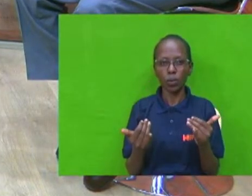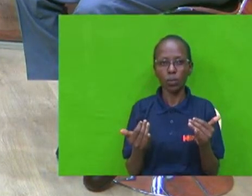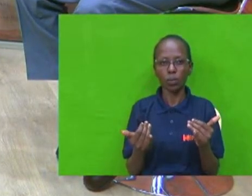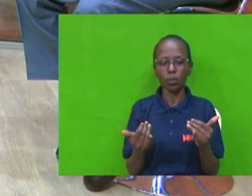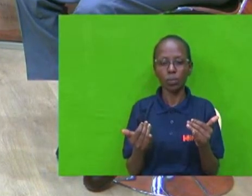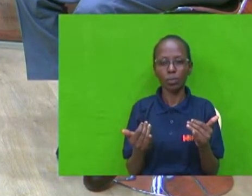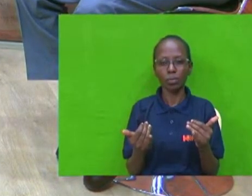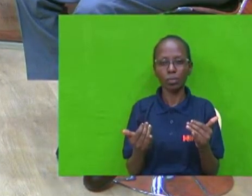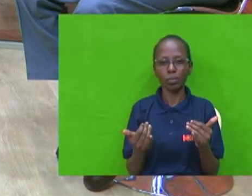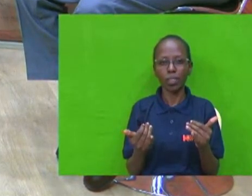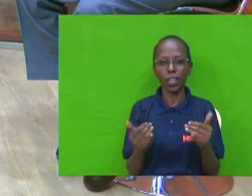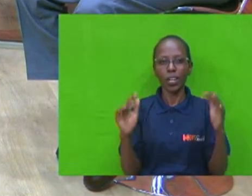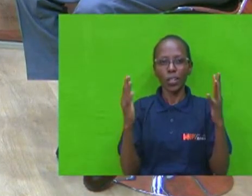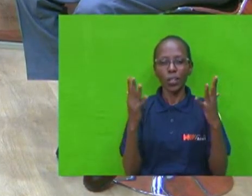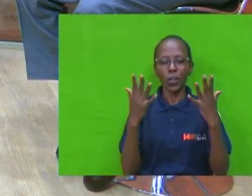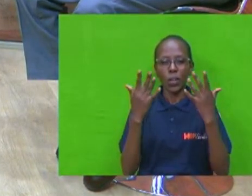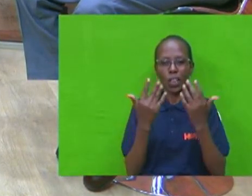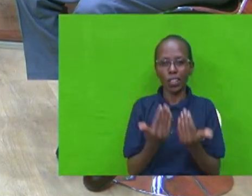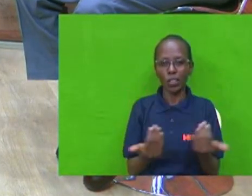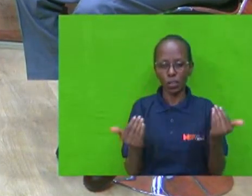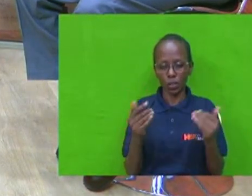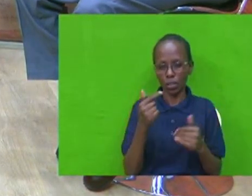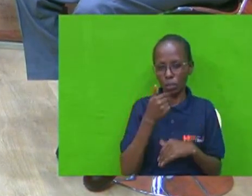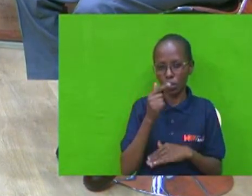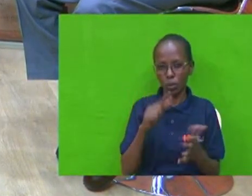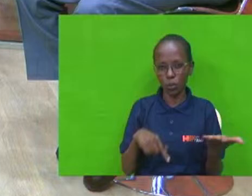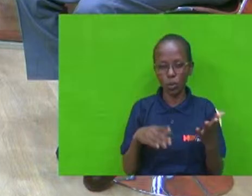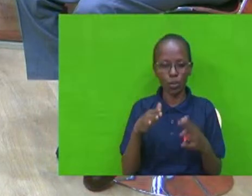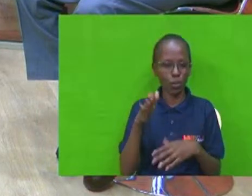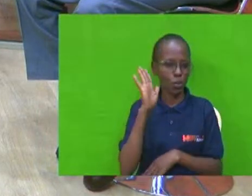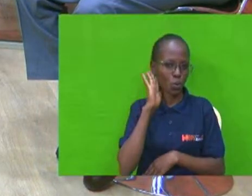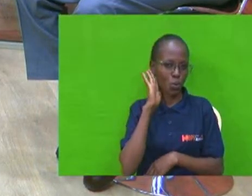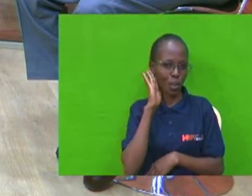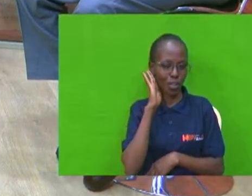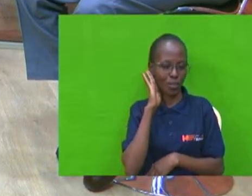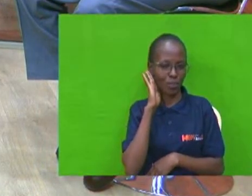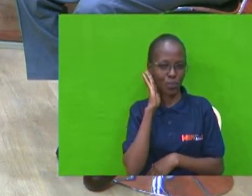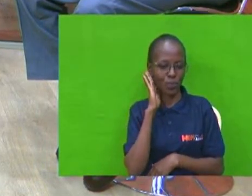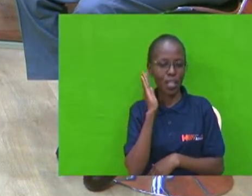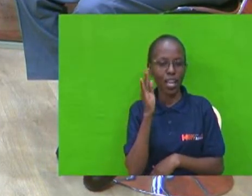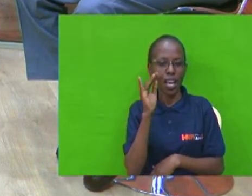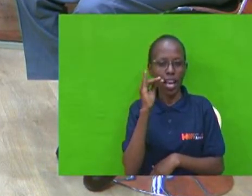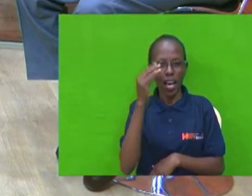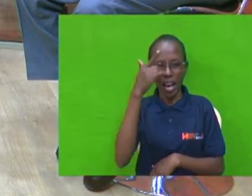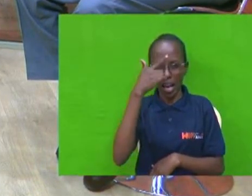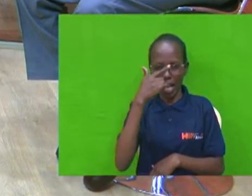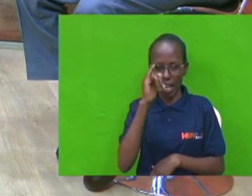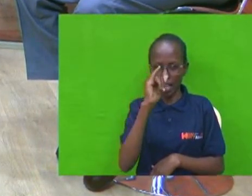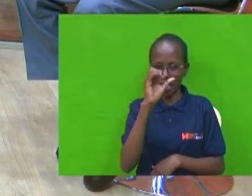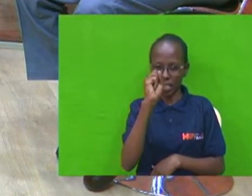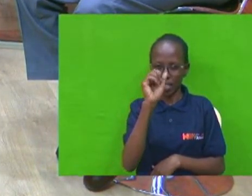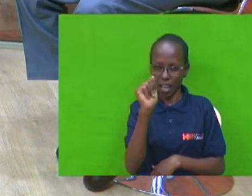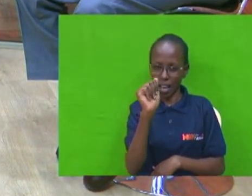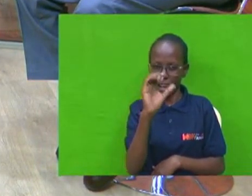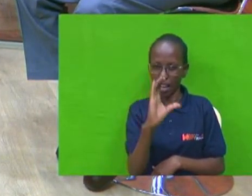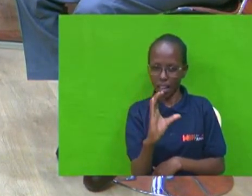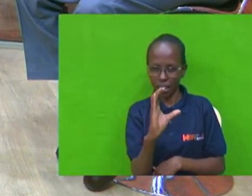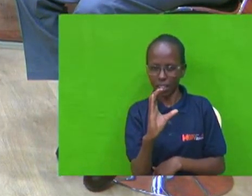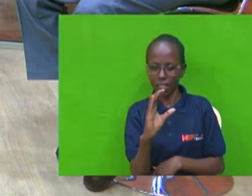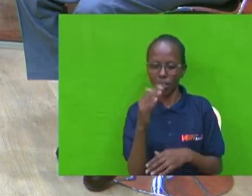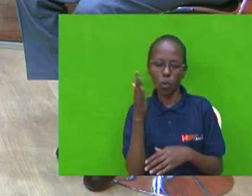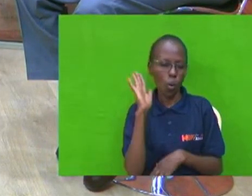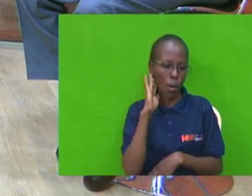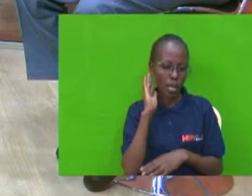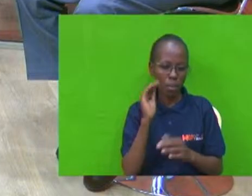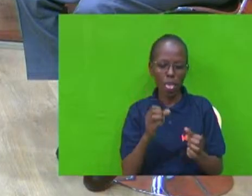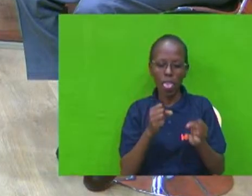Keter, hapa watoto wanaambiwa watii. Hebu muangalie Isaka. Naam. Alitii hata akawekwa madhabahuni. Je,